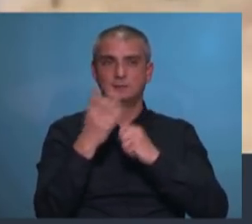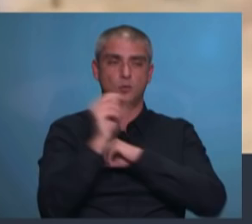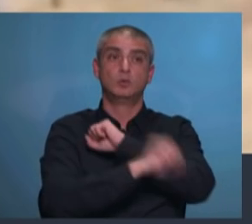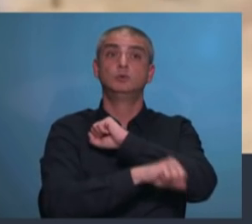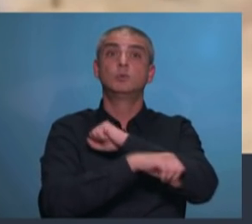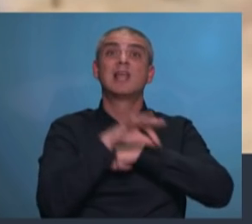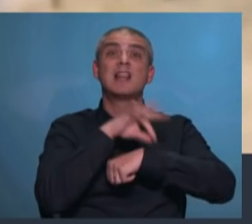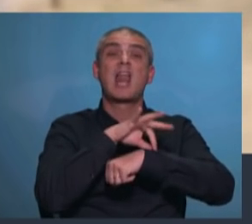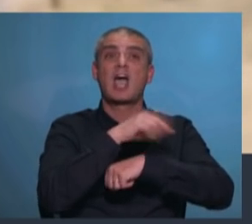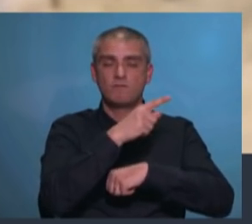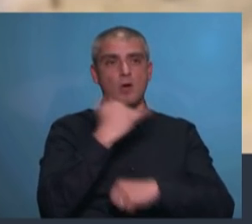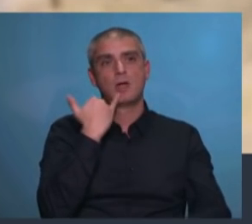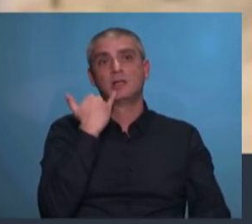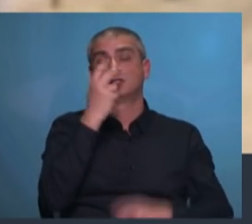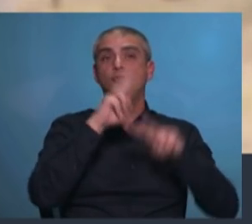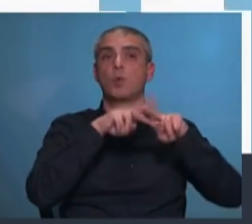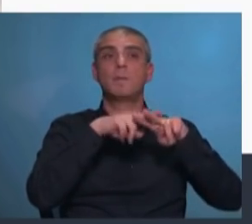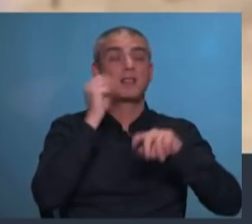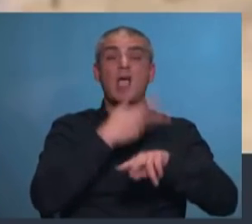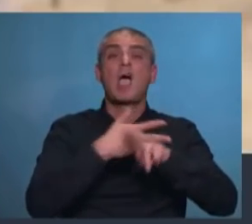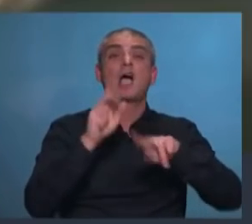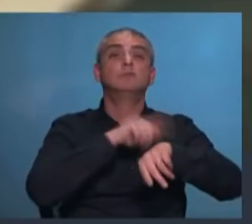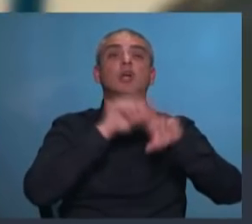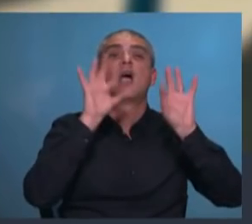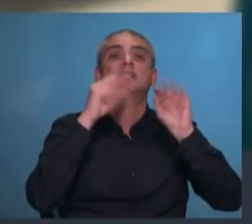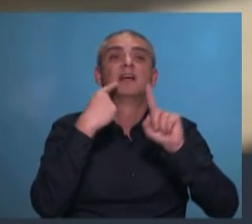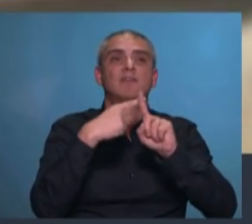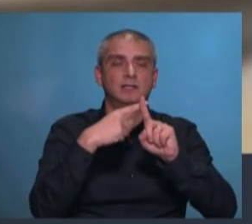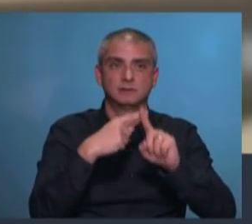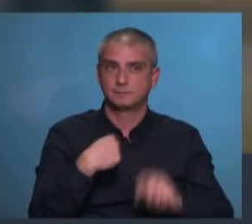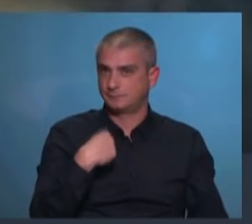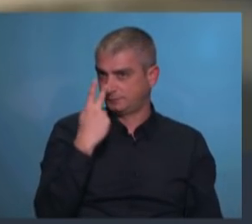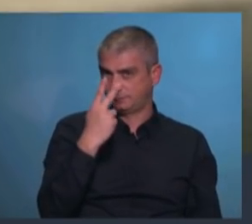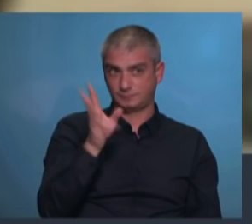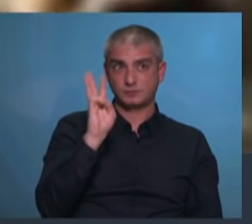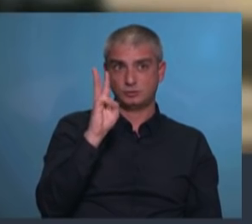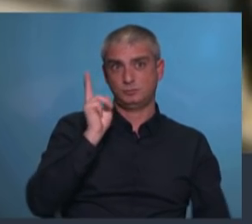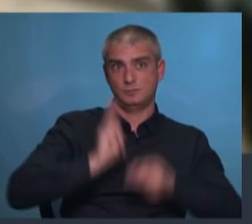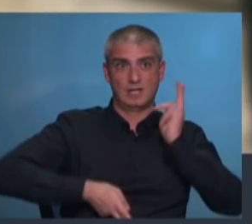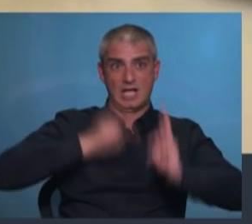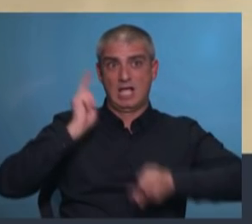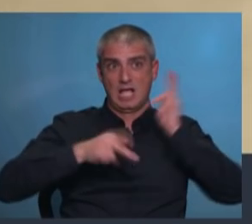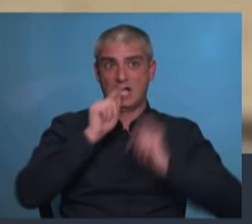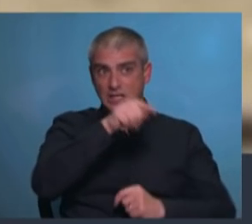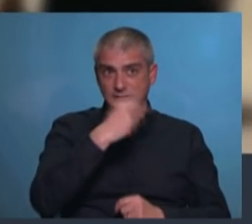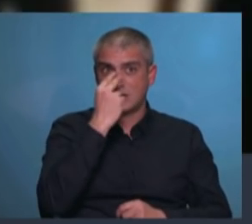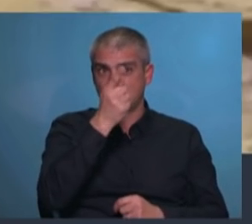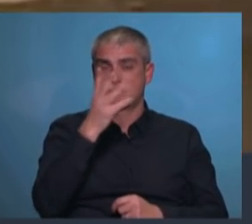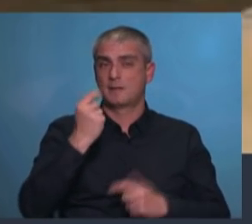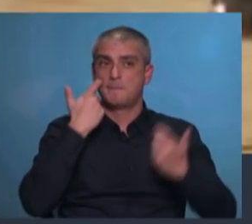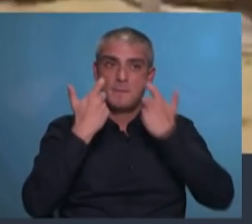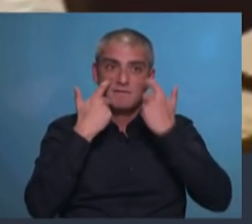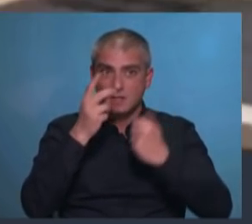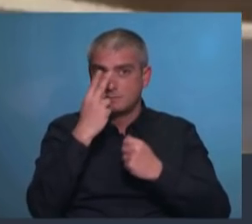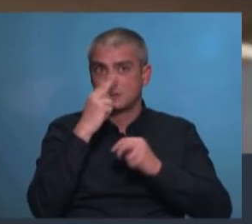לרפואה, התקשרו למדה רק ב-10:30. ראיתי את שלומי רץ כאילו לכיוון שלה, ראיתי אותו עם המאבטחים